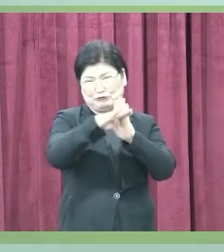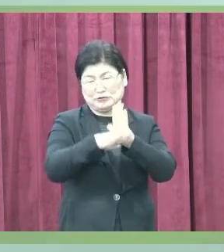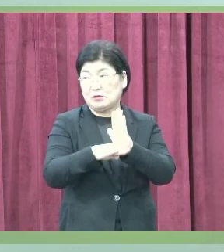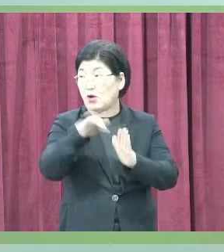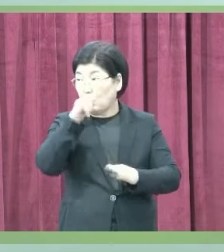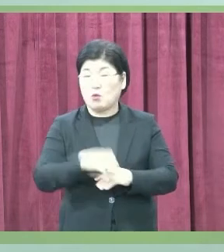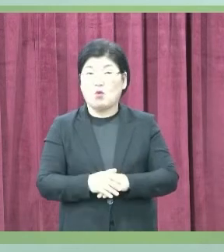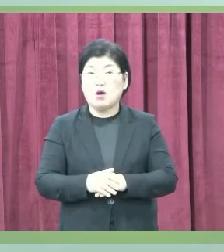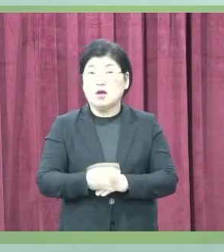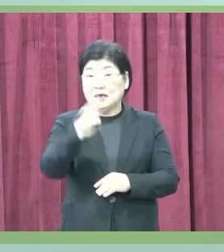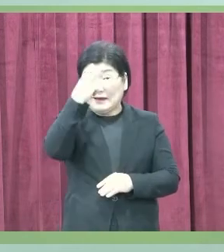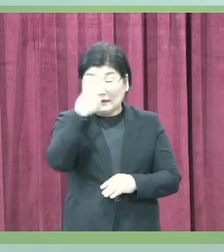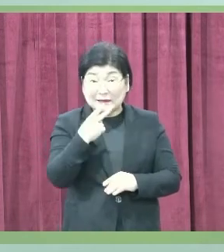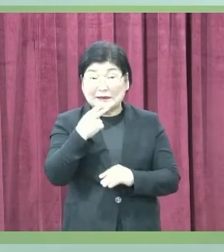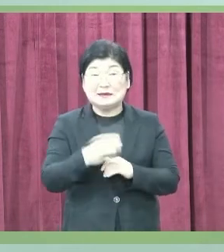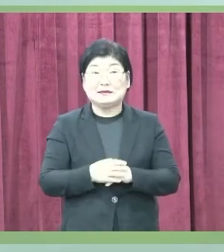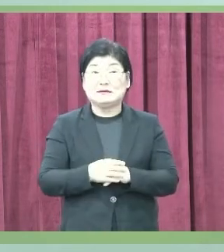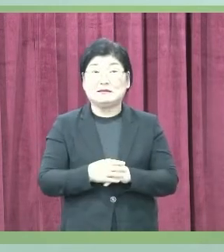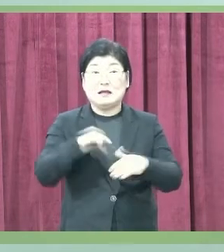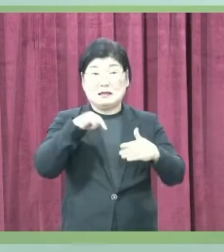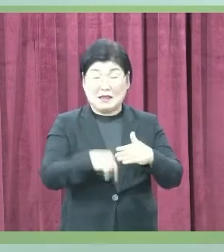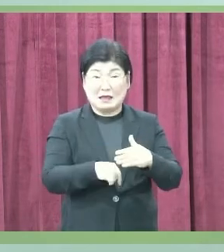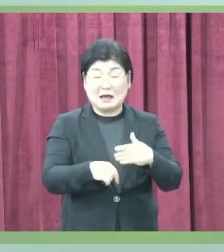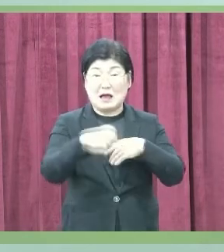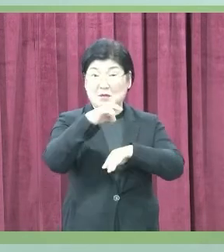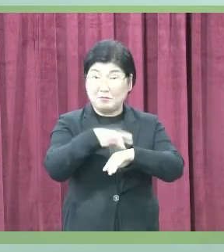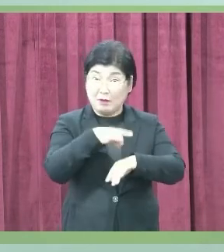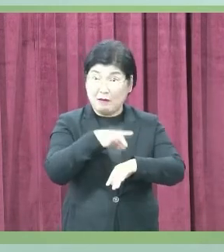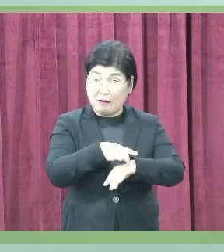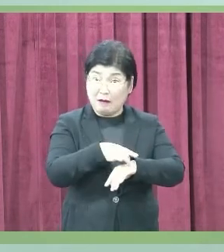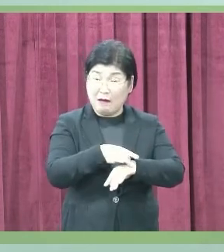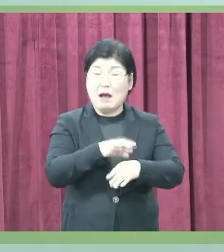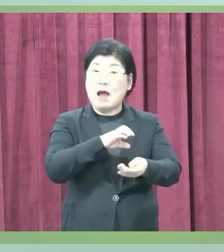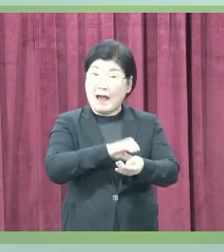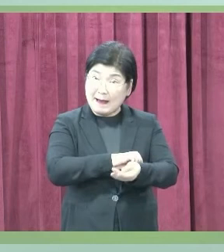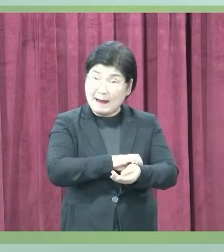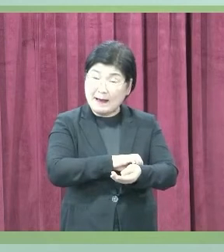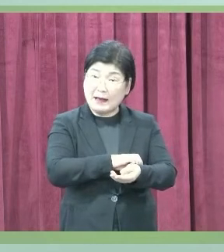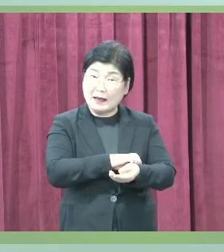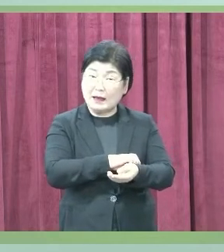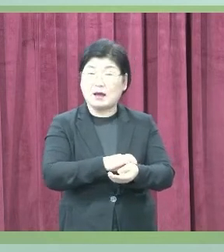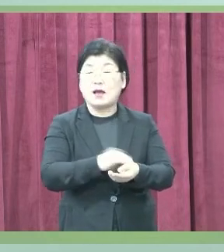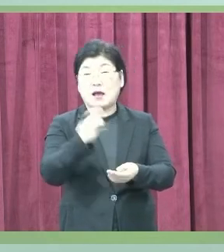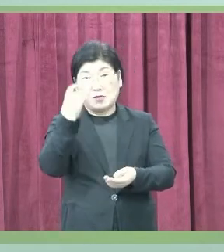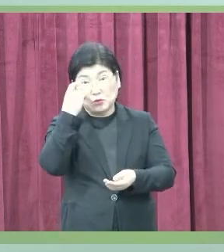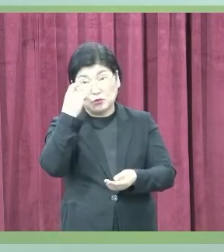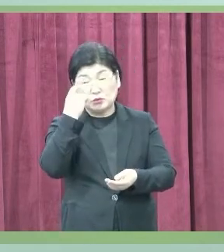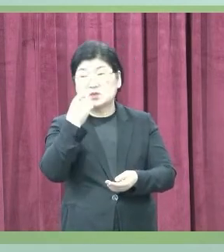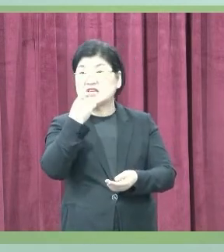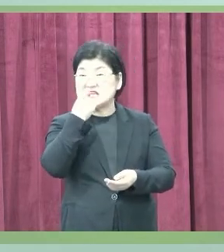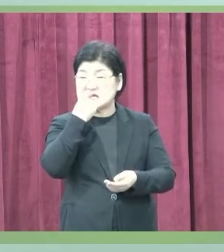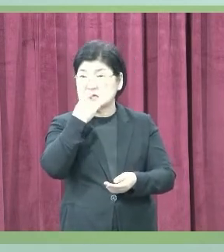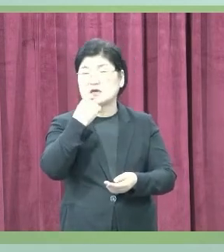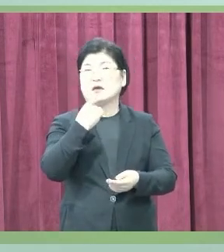있고, 시각은 내과, 정형외과, 한방, 안과, 치과,